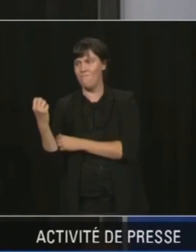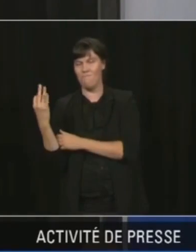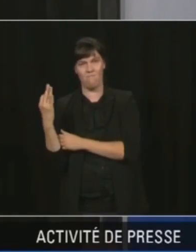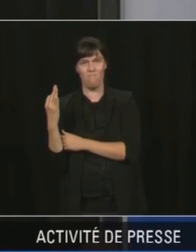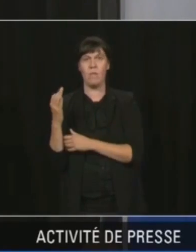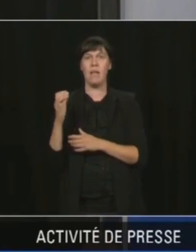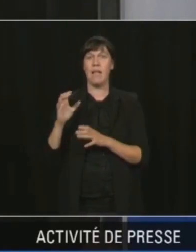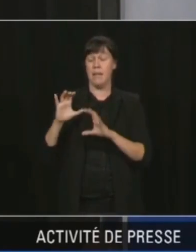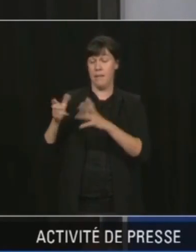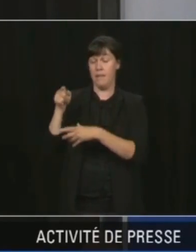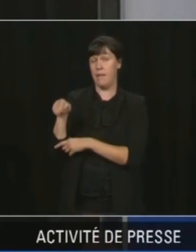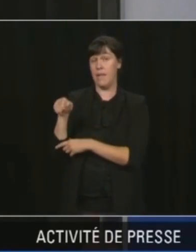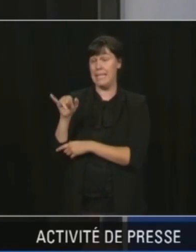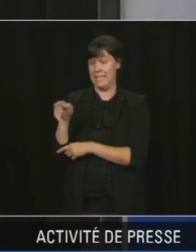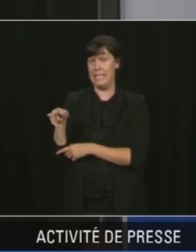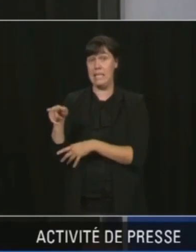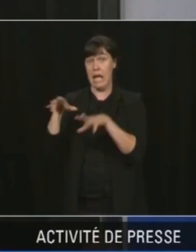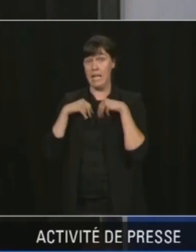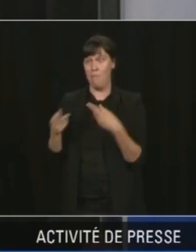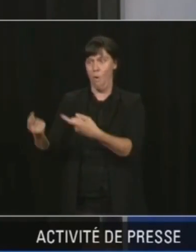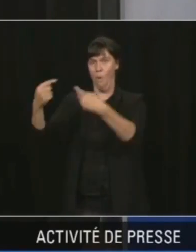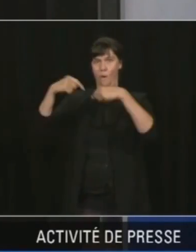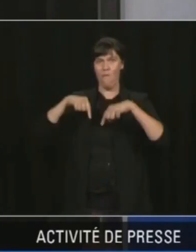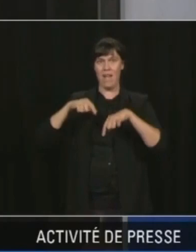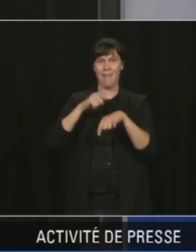de revenir à temps plein, vont avoir